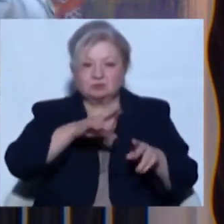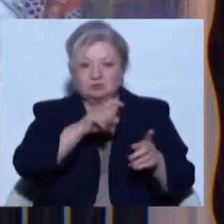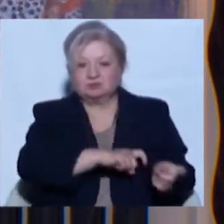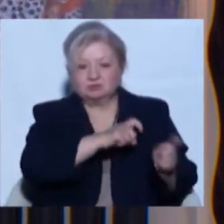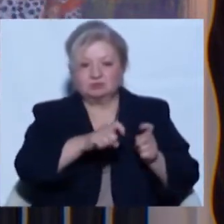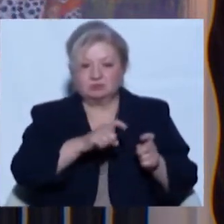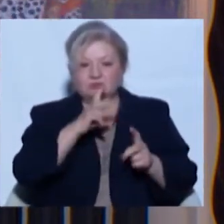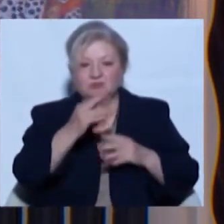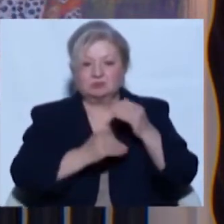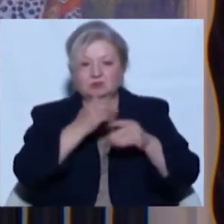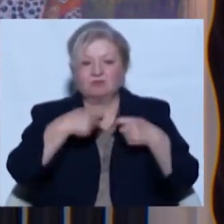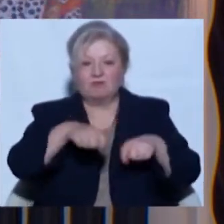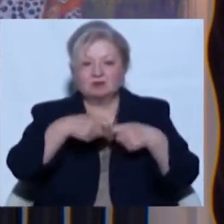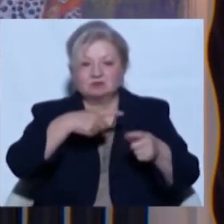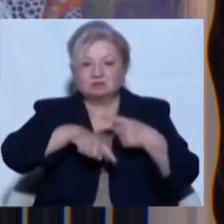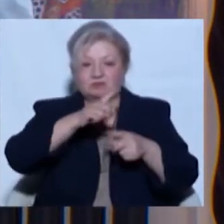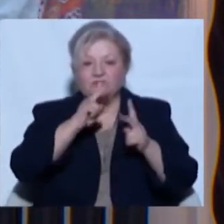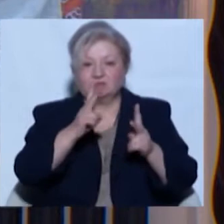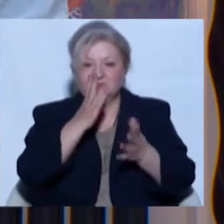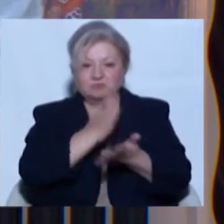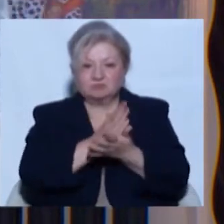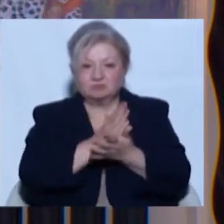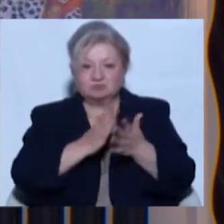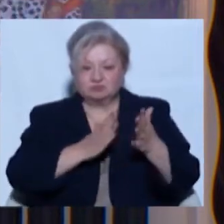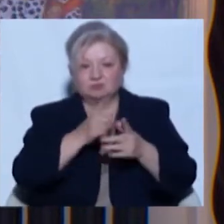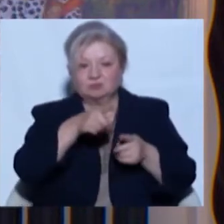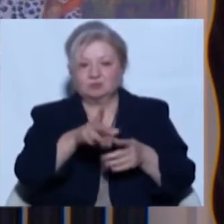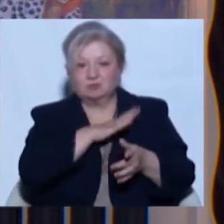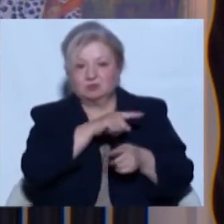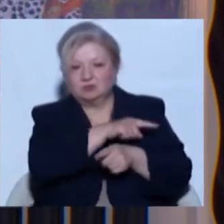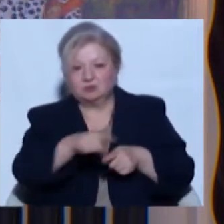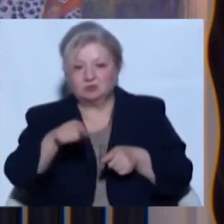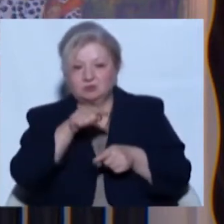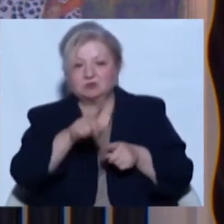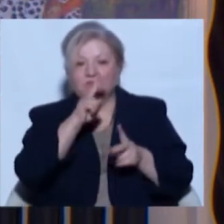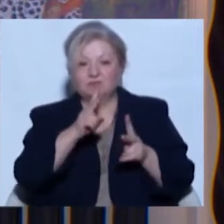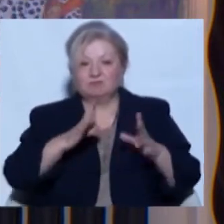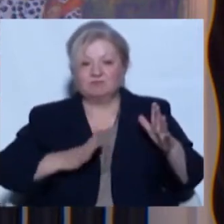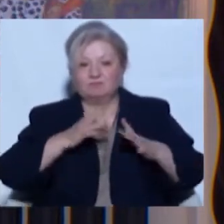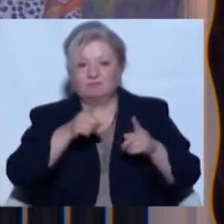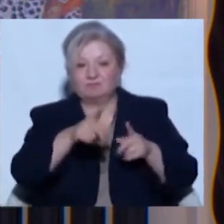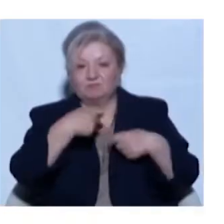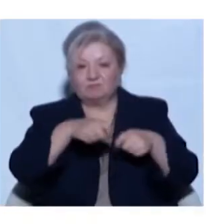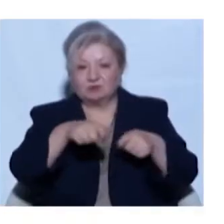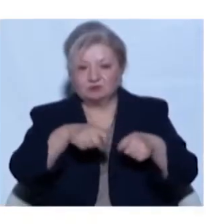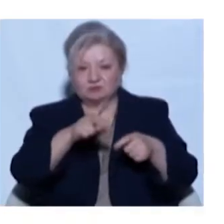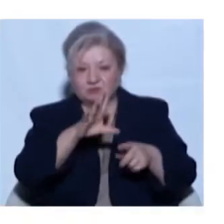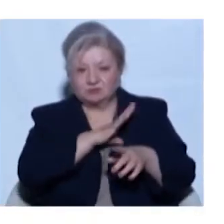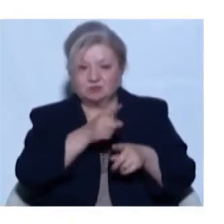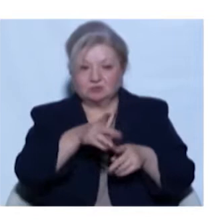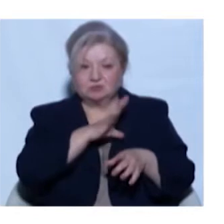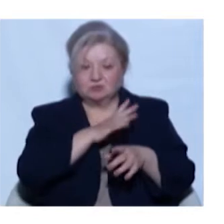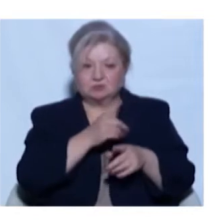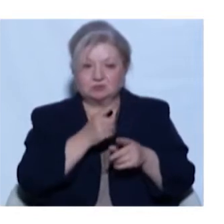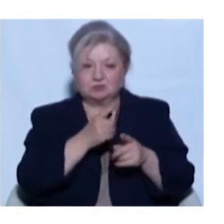გადმოესახლებინა წარჩინებული სომეხი ვაჭრები და აი აქ მნიშვნელოვანი რაღაც გაატარა, რომ იმ ვაჭრებს გარკვეულ წილად